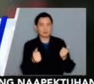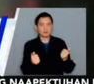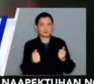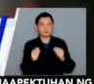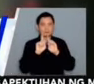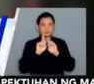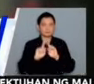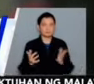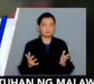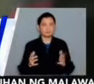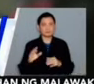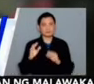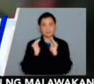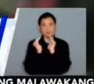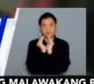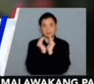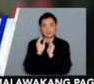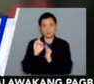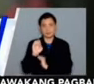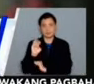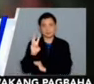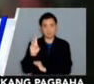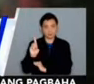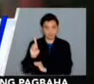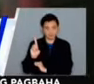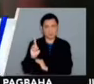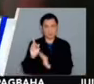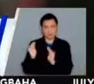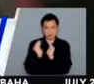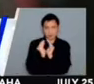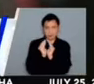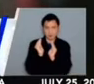Public Works, because kung yung mga daan ay na